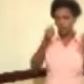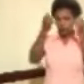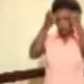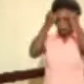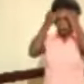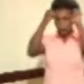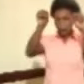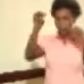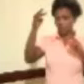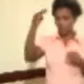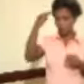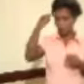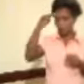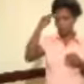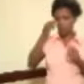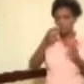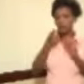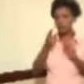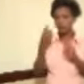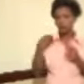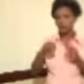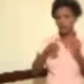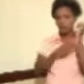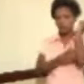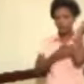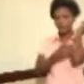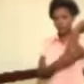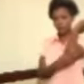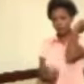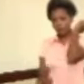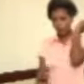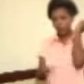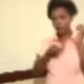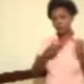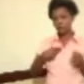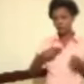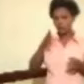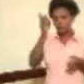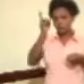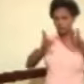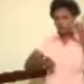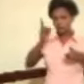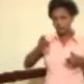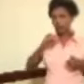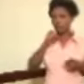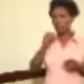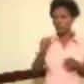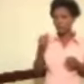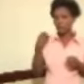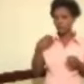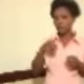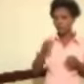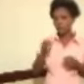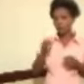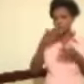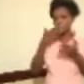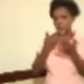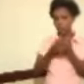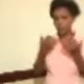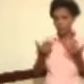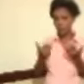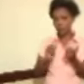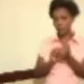avons un projet pour eux. Cependant, dans un pays pauvre comme ça, nous décidons que nous ne pas passer par un abri transitoire. Ce qui veut dire que nous